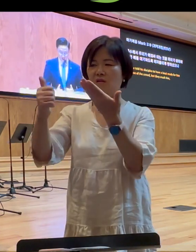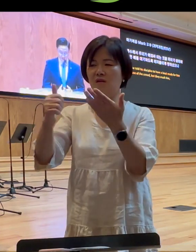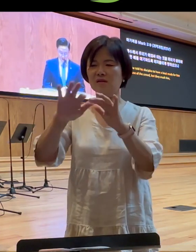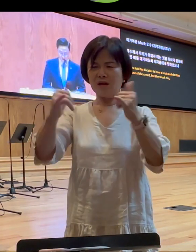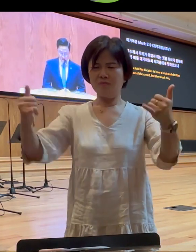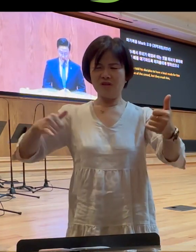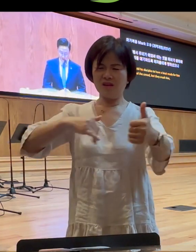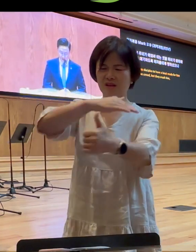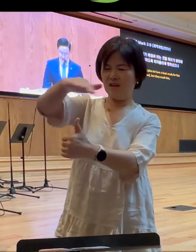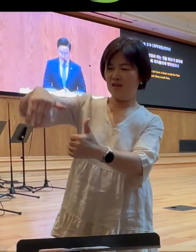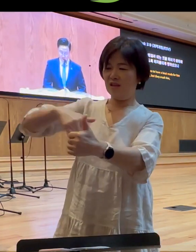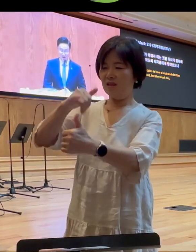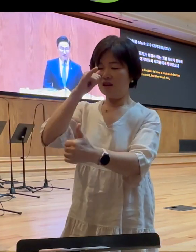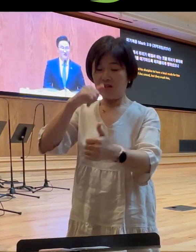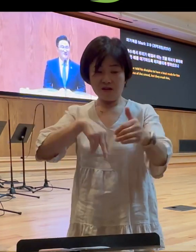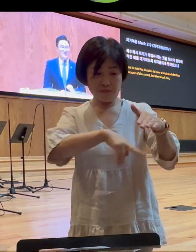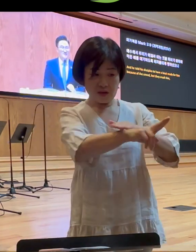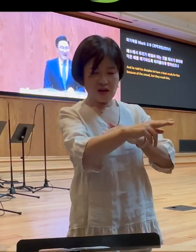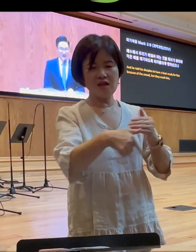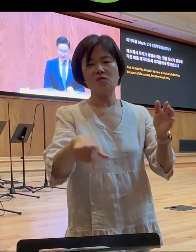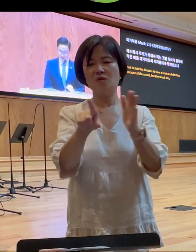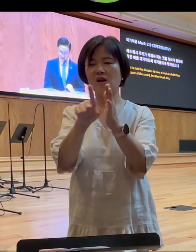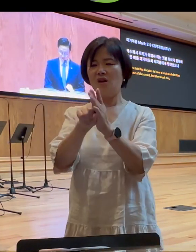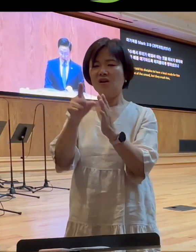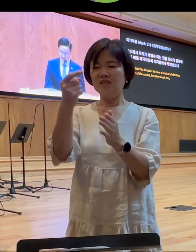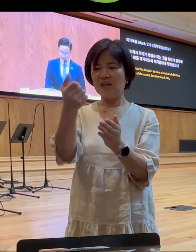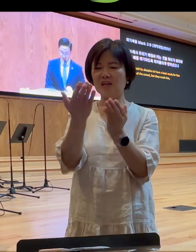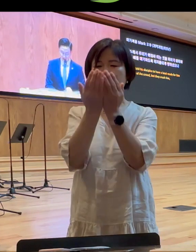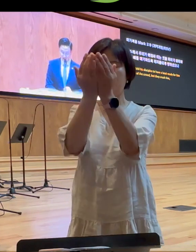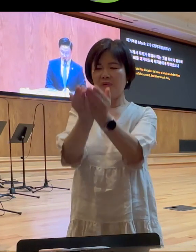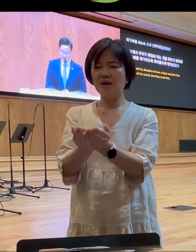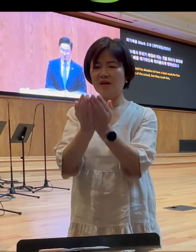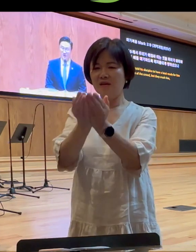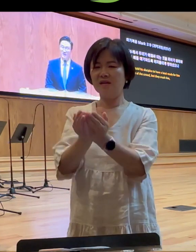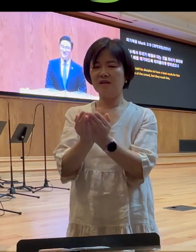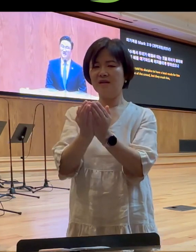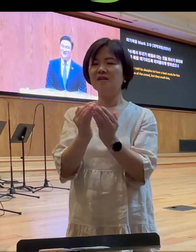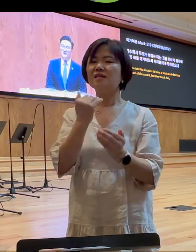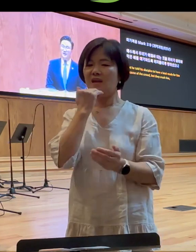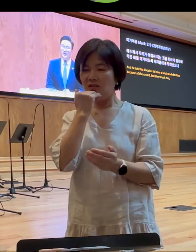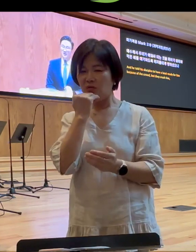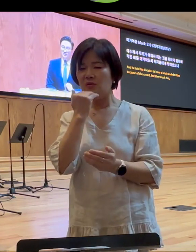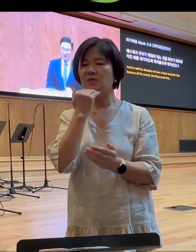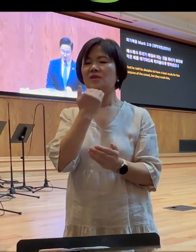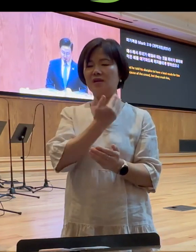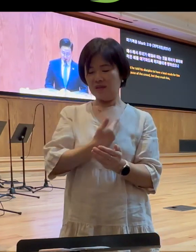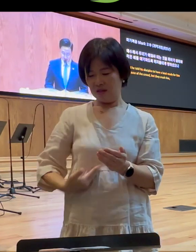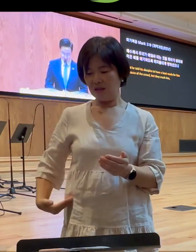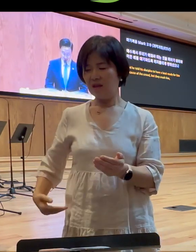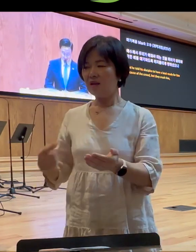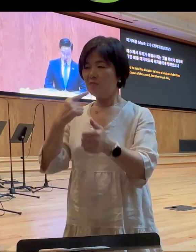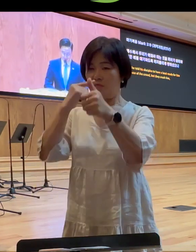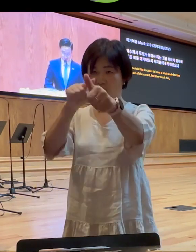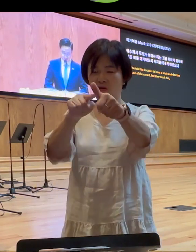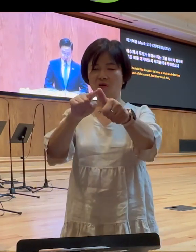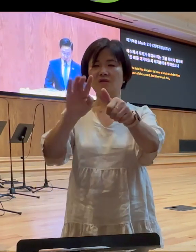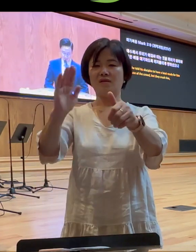에워싸 미는 것을 피하기 위하여 작은 배를 대기하도록 제자들에게 명하셨으니.